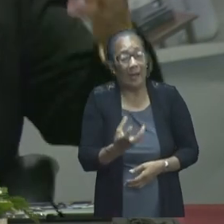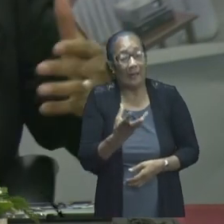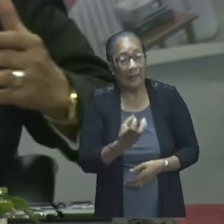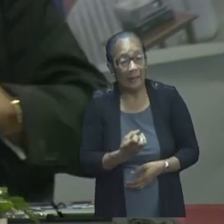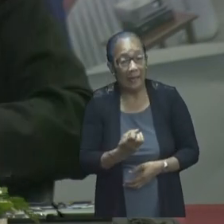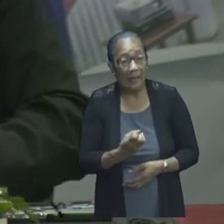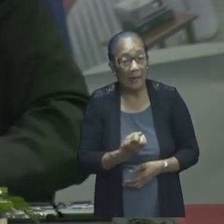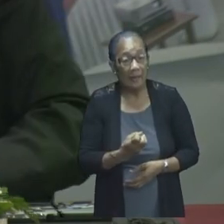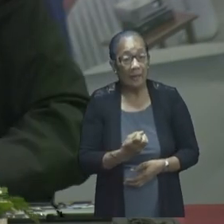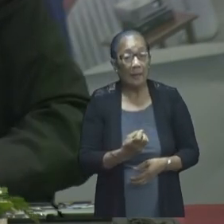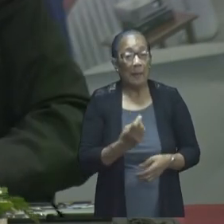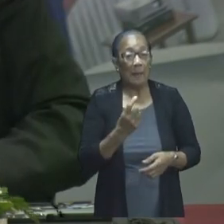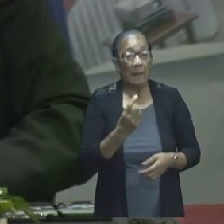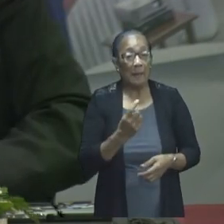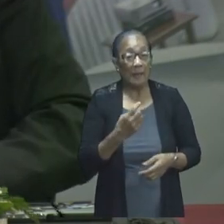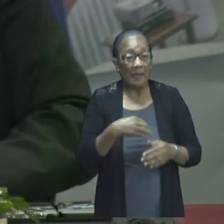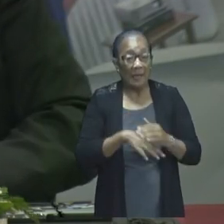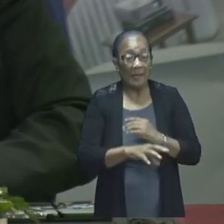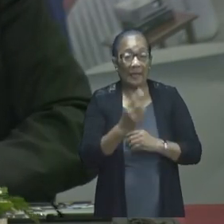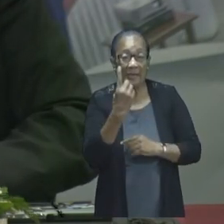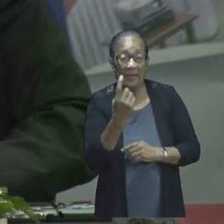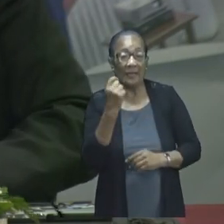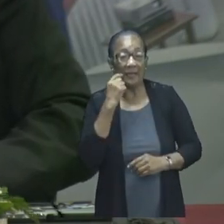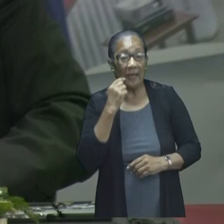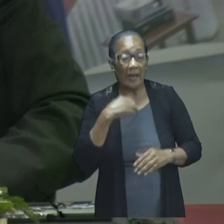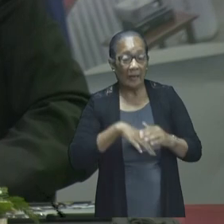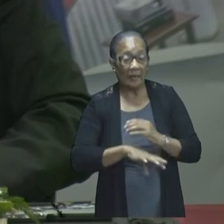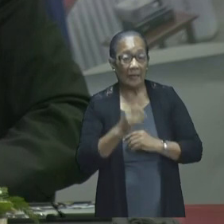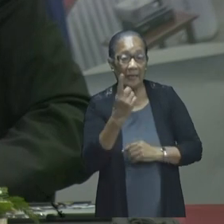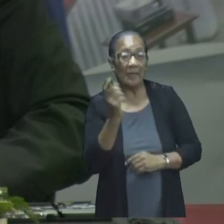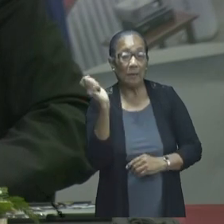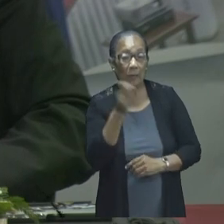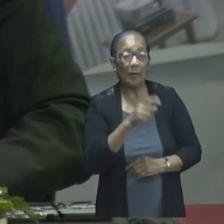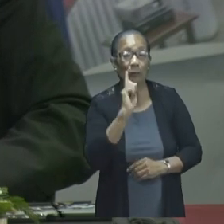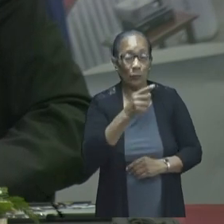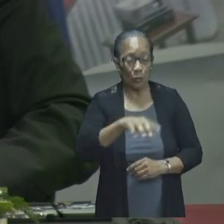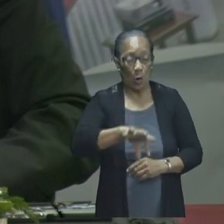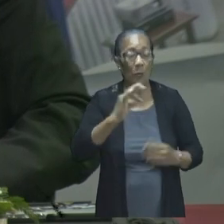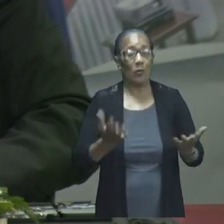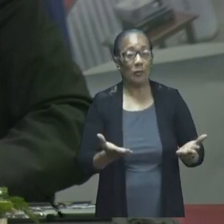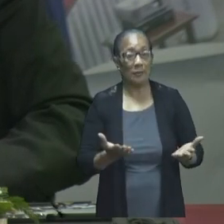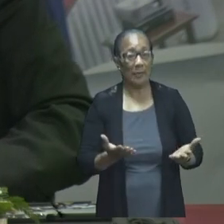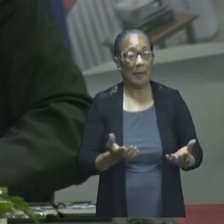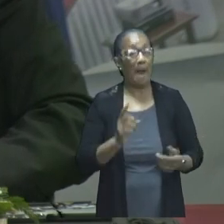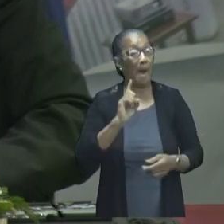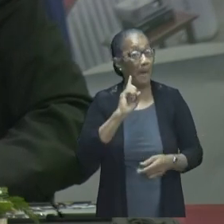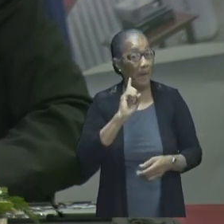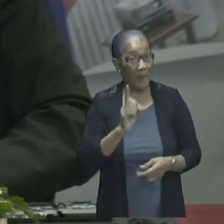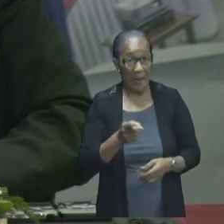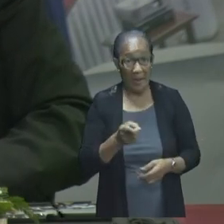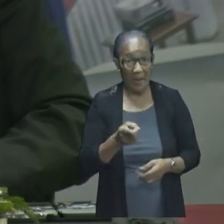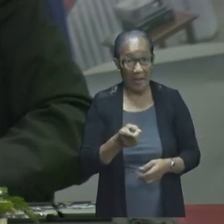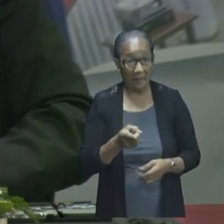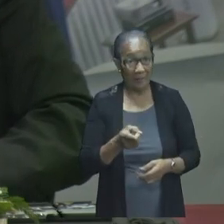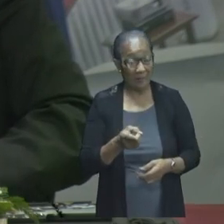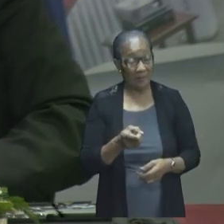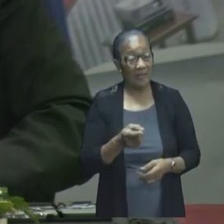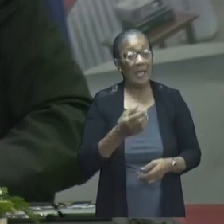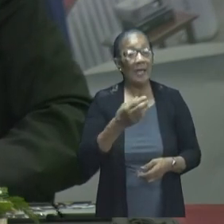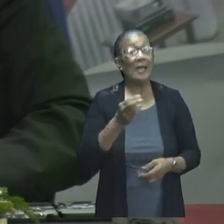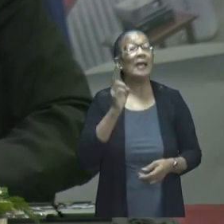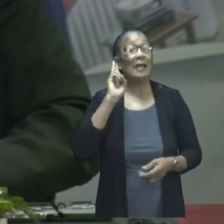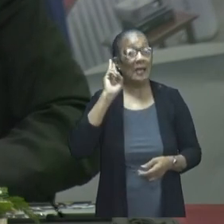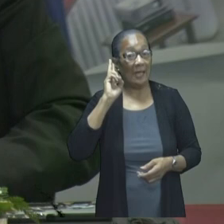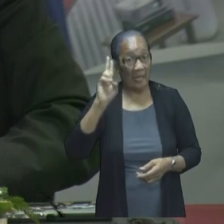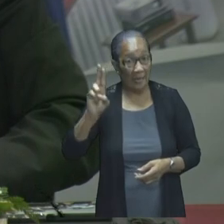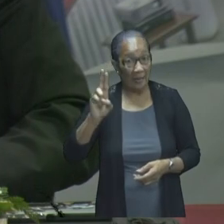ja ben een dag binnen binnen een maand zal die oplossing komen eerlijk gezegd de je vooral eerlijk antwoord wij hadden